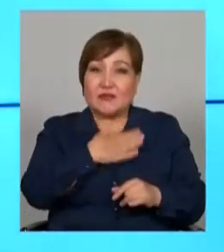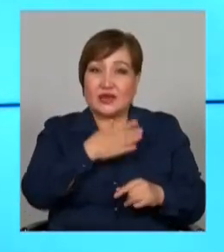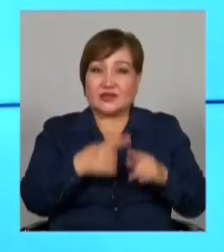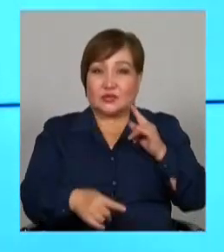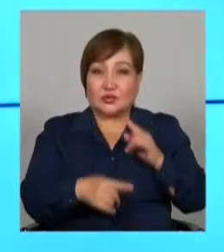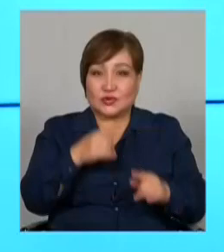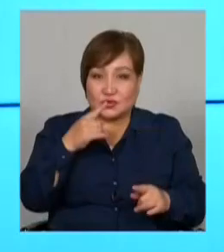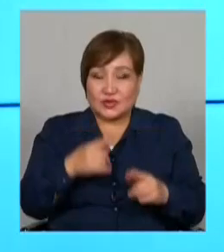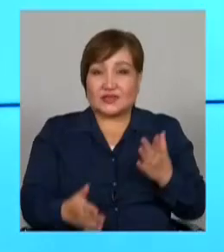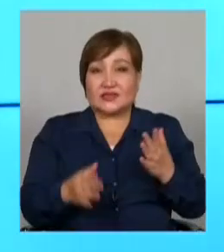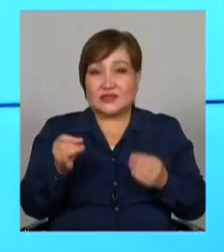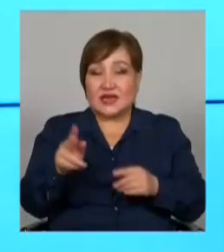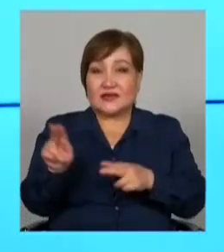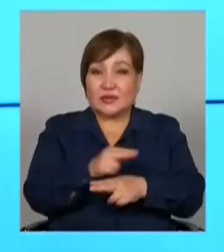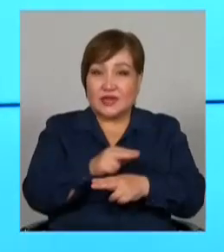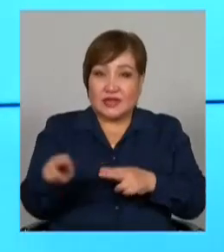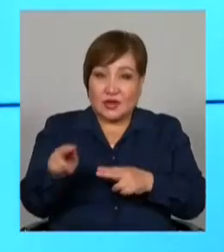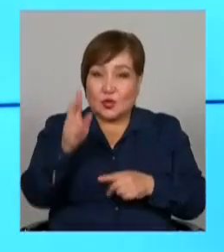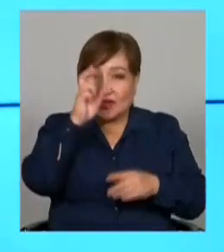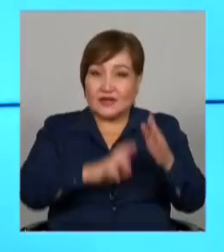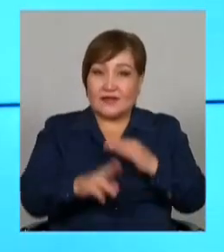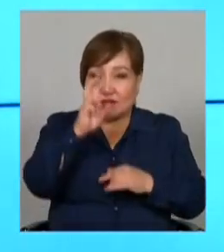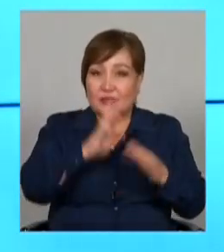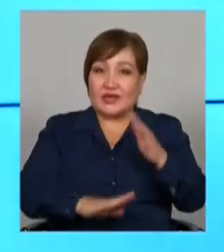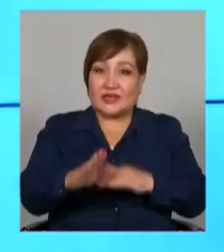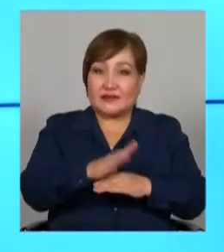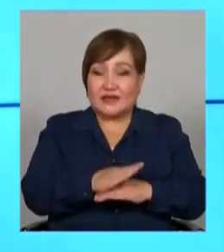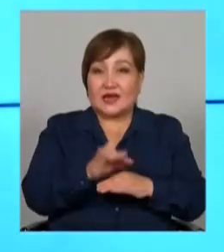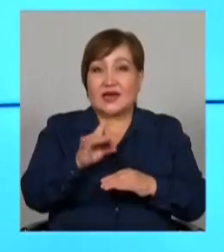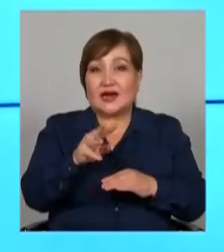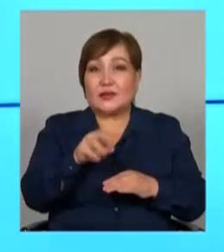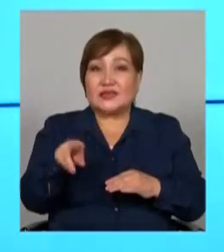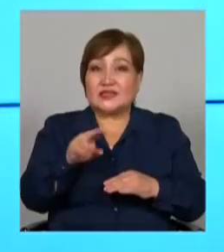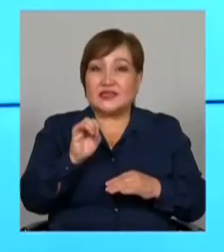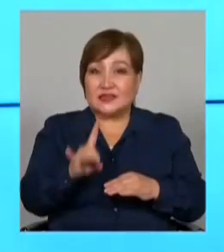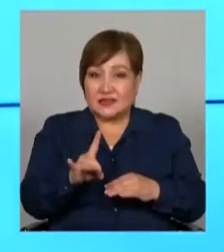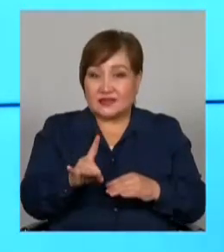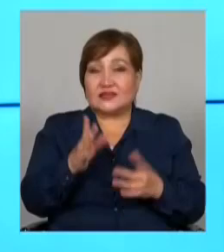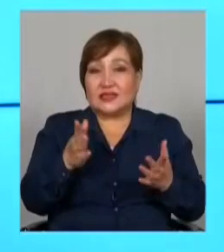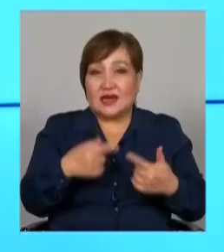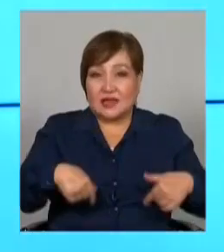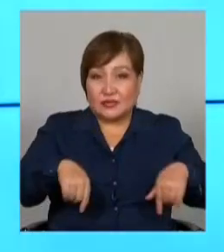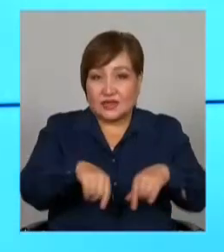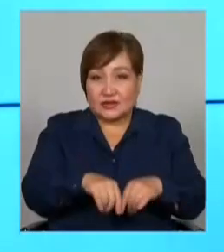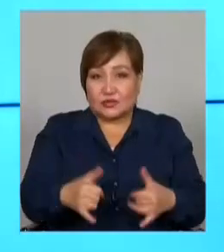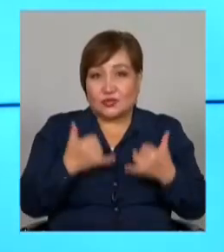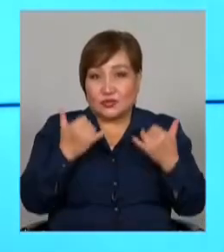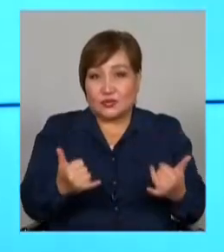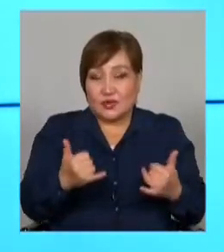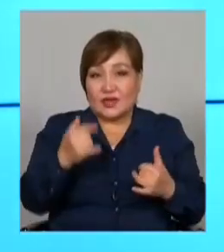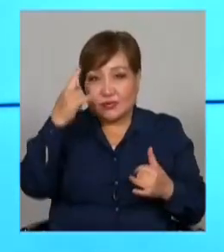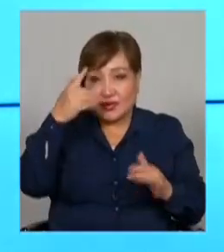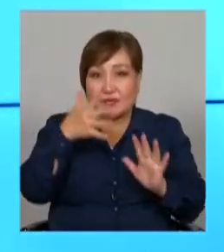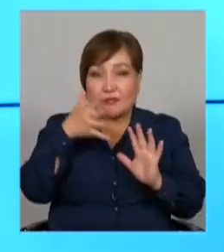отанға деген сүйіспеншілікке тәрбиелеу, елдің мемлекеттік рәміздеріне деген құрметті қалыптастыру, олардың мәні мен маңызын түсіну.